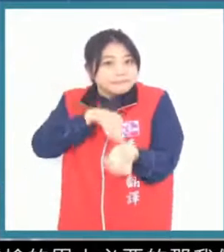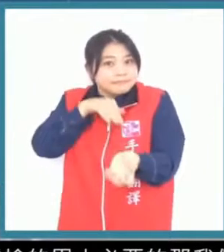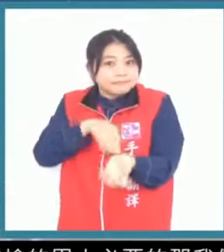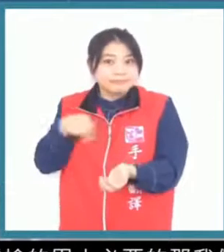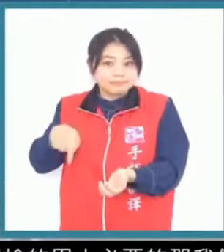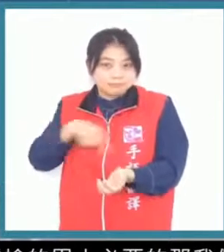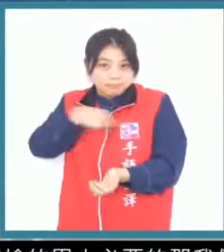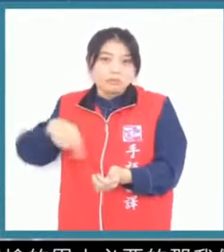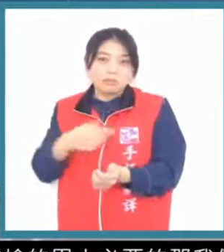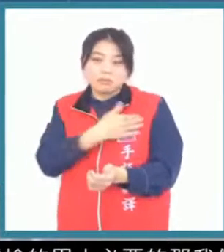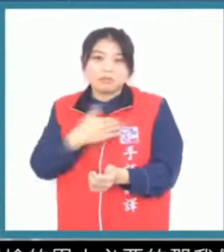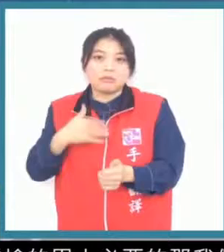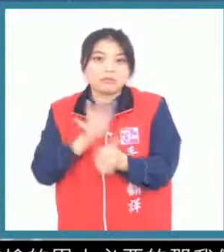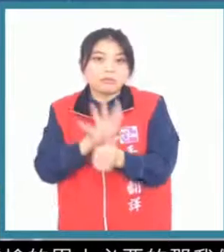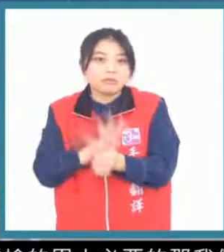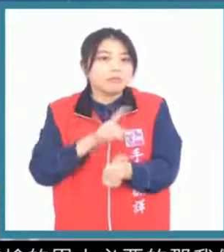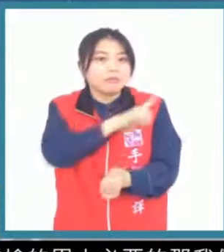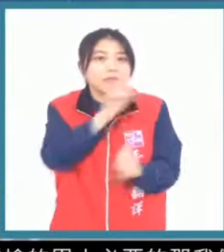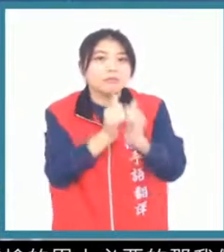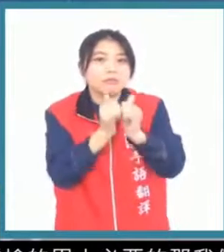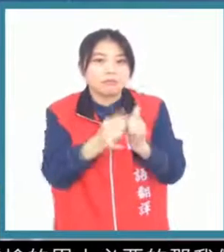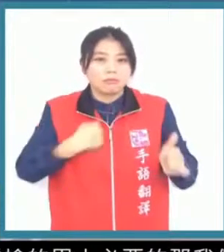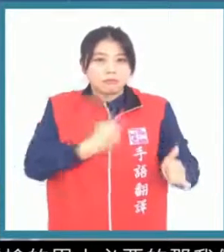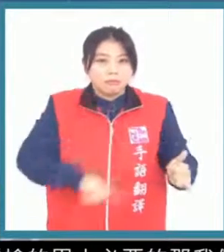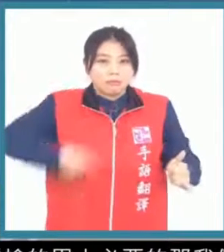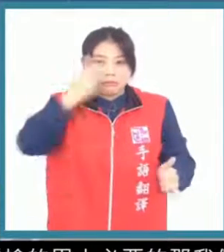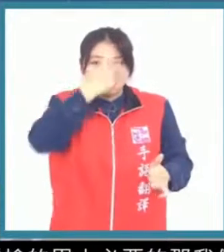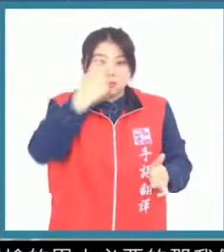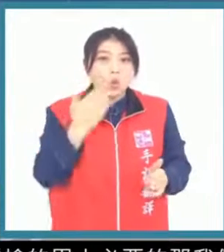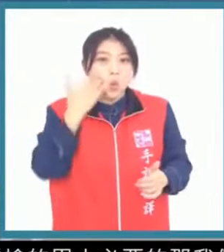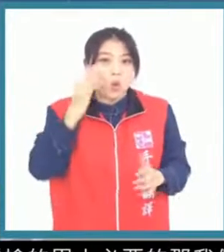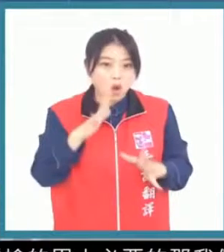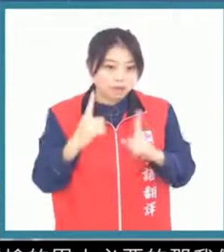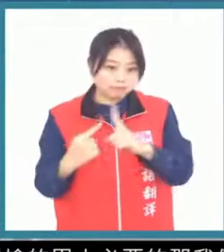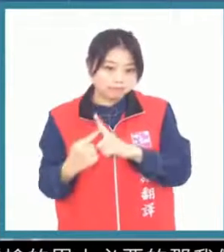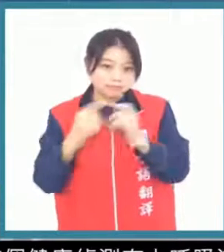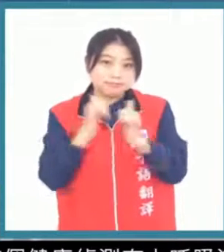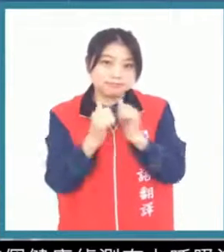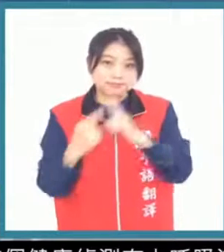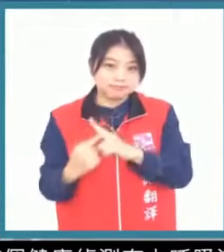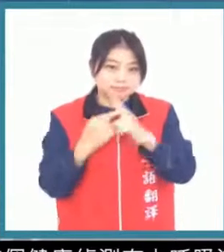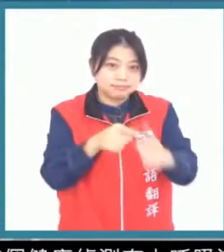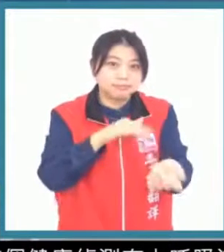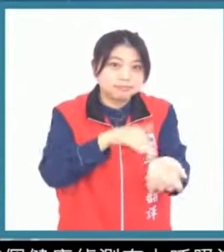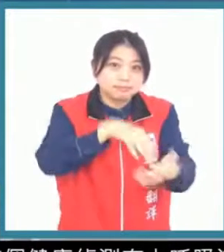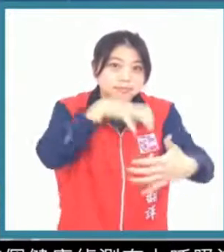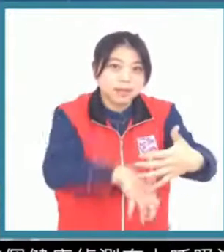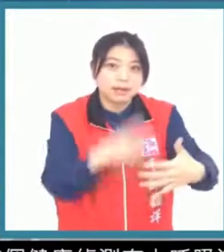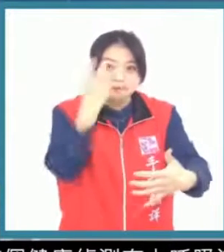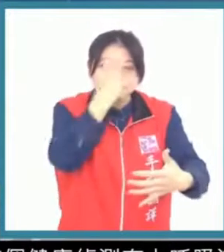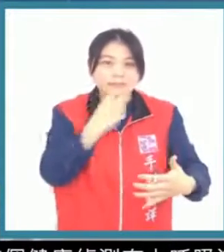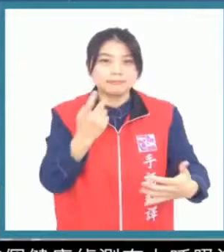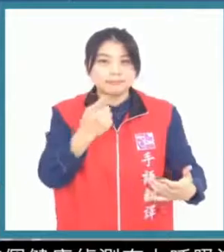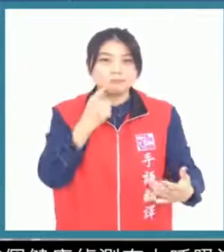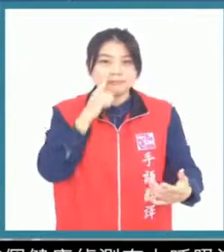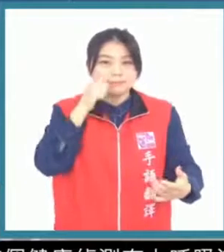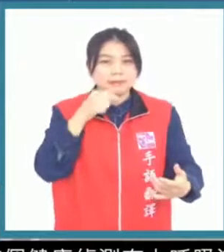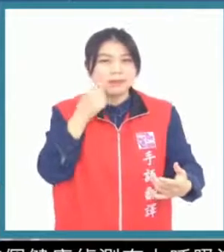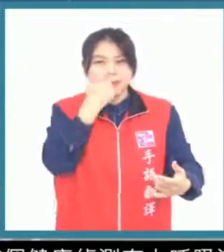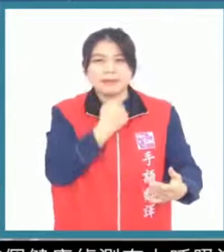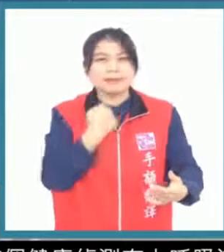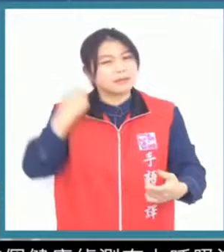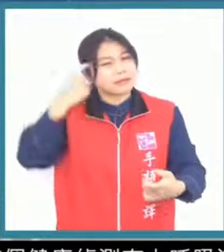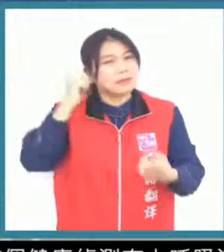测，有上呼吸道症状的民众来就诊，我们一律发给这个快筛试剂，快筛试